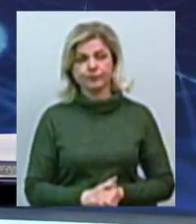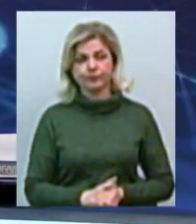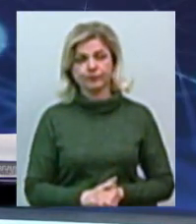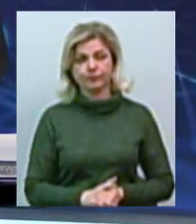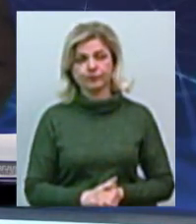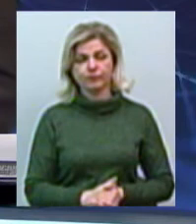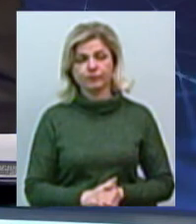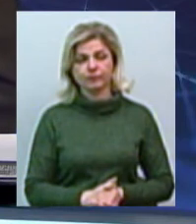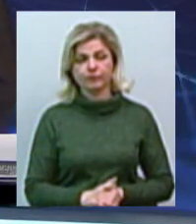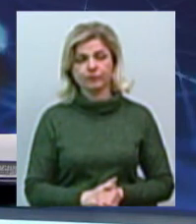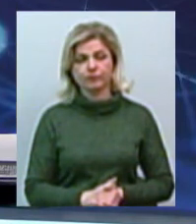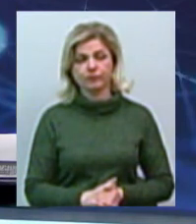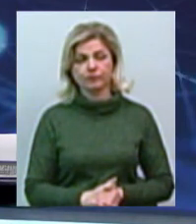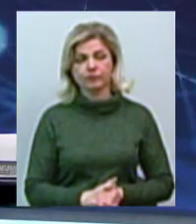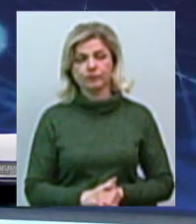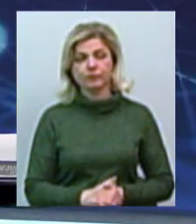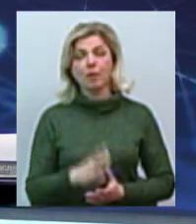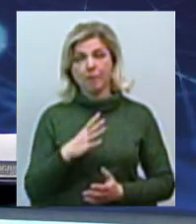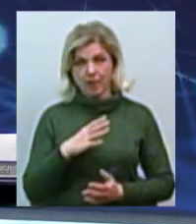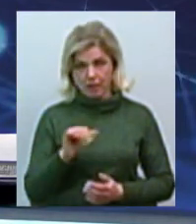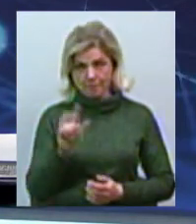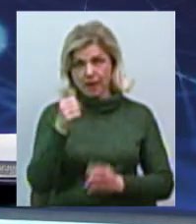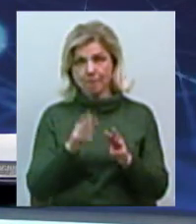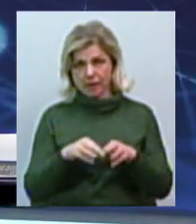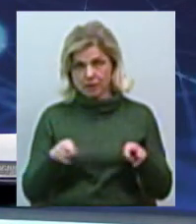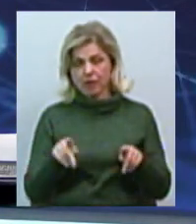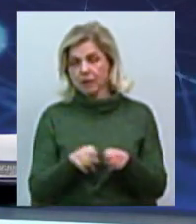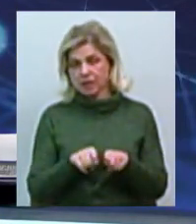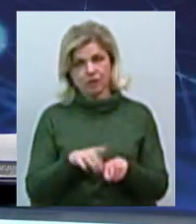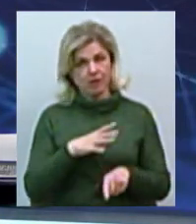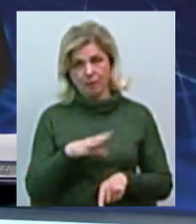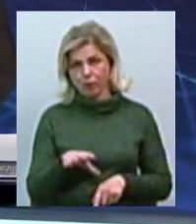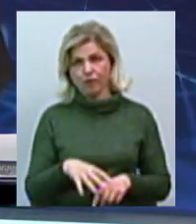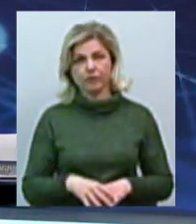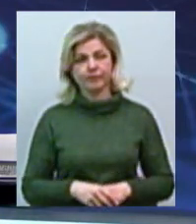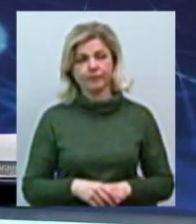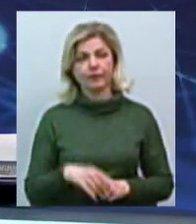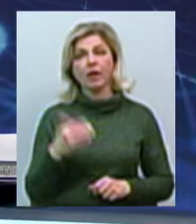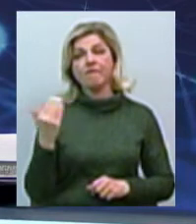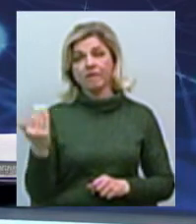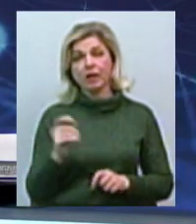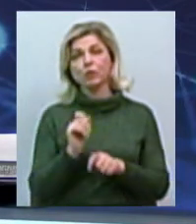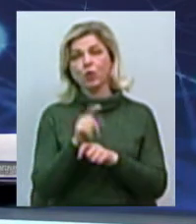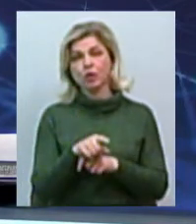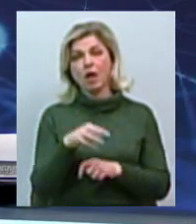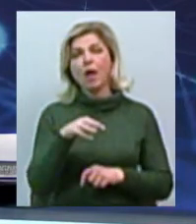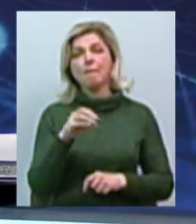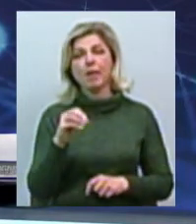Незважаючи, що безпосередньо. Був прем'єр-міністр? Прем'єр-міністр теж не був. Але він доручив